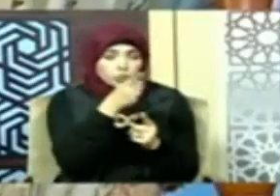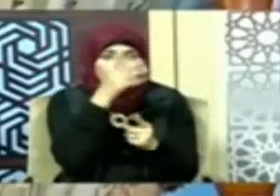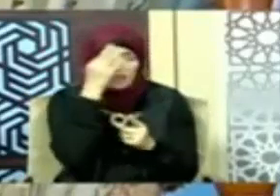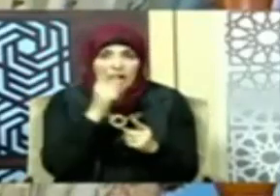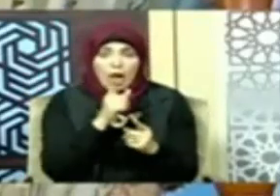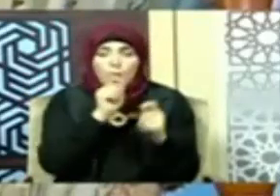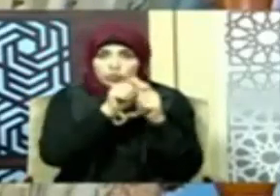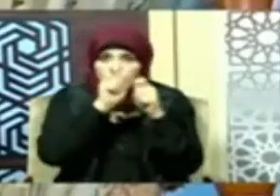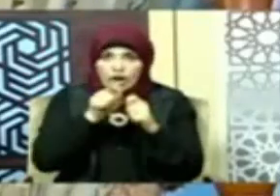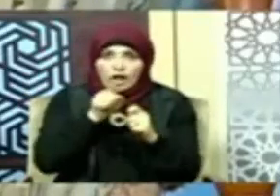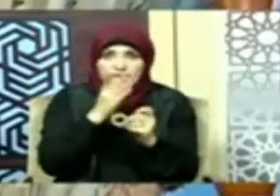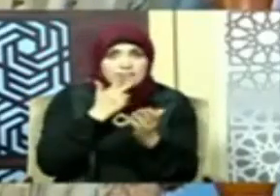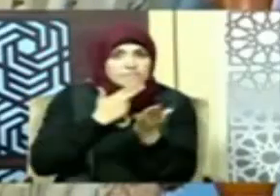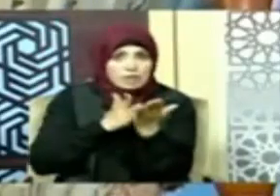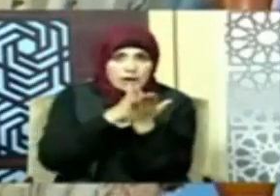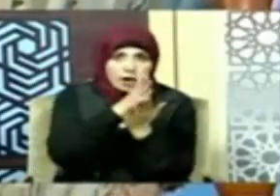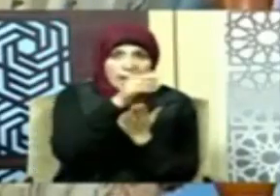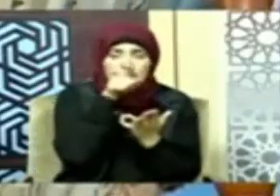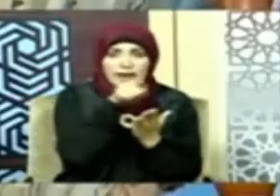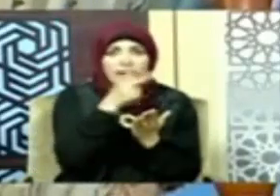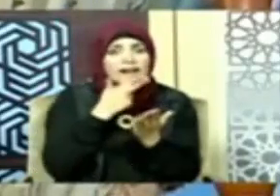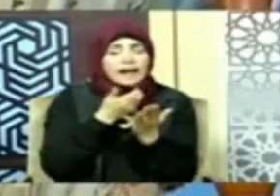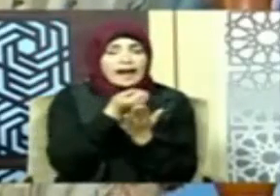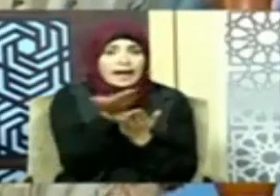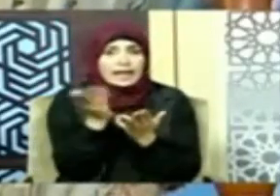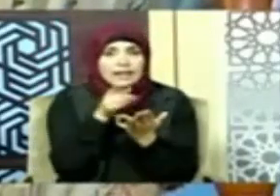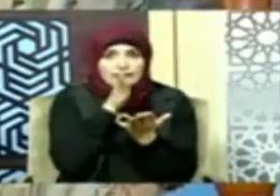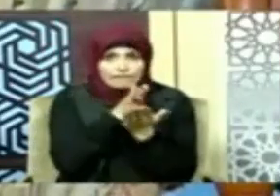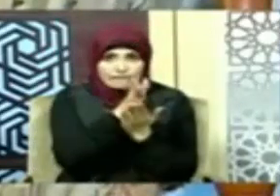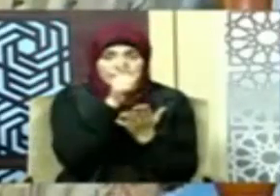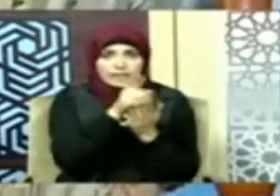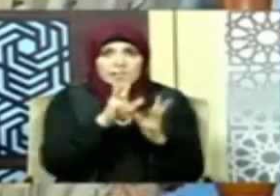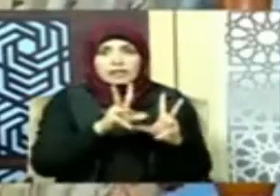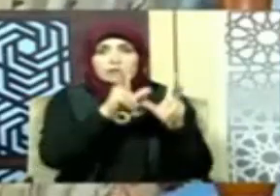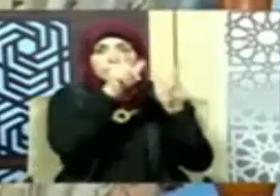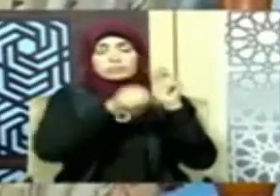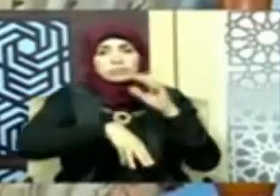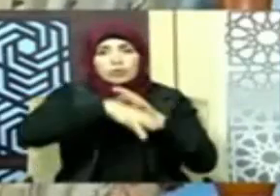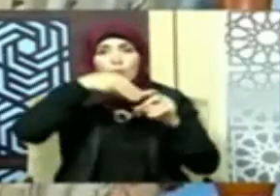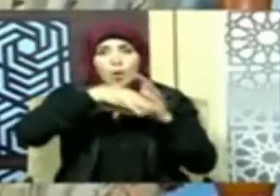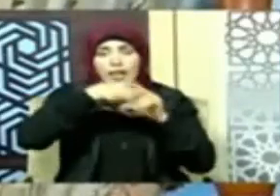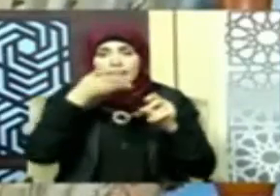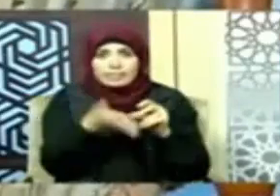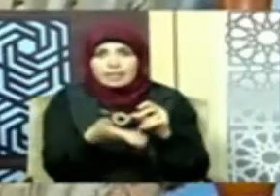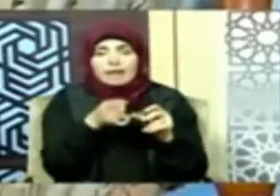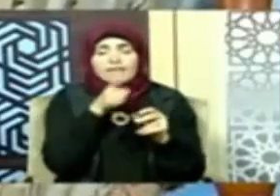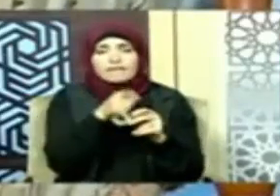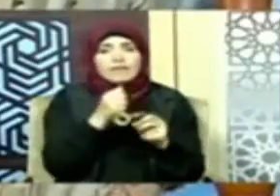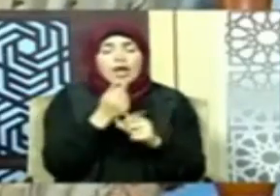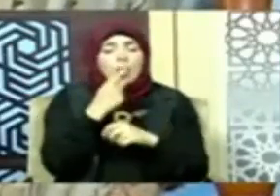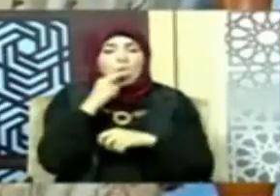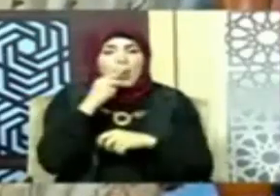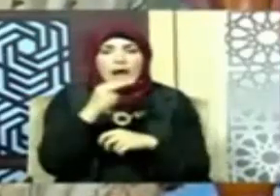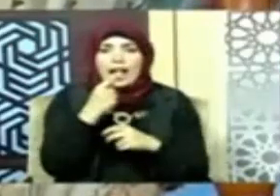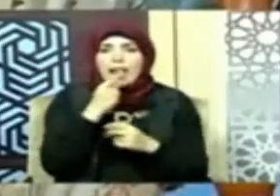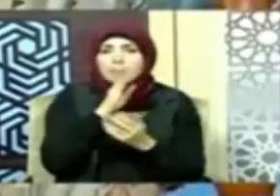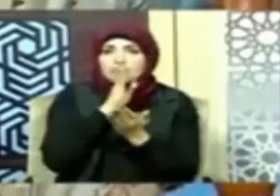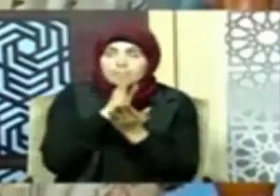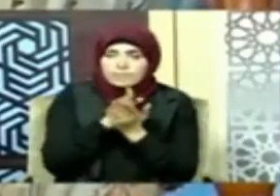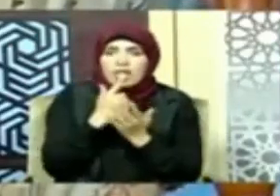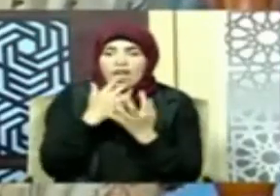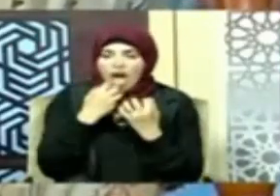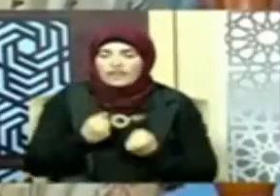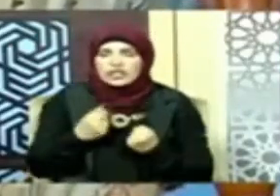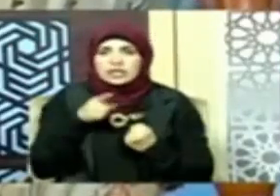الأخلاق وإلى العمل وإلى الإنتاج وإلى العفة في القول وفي اللسان،